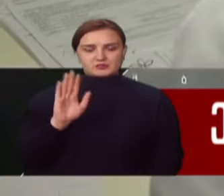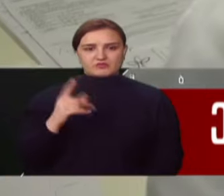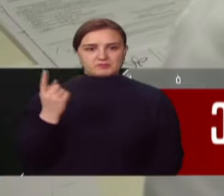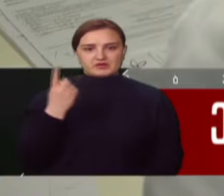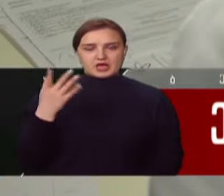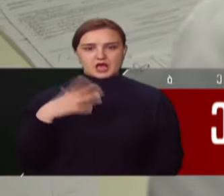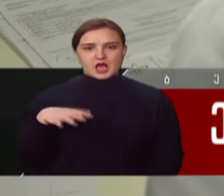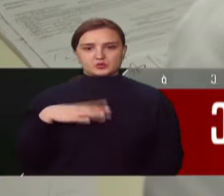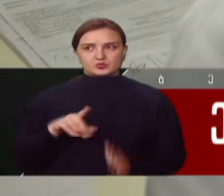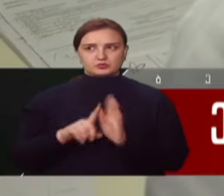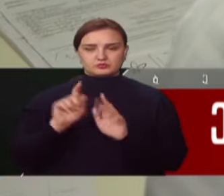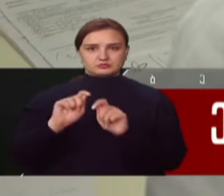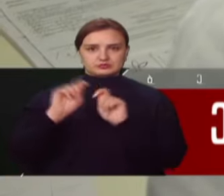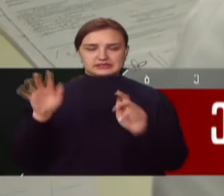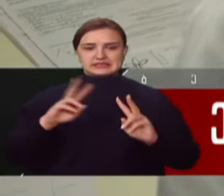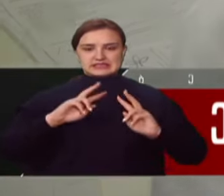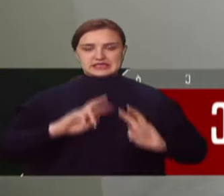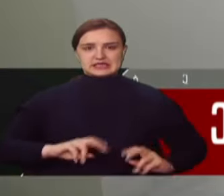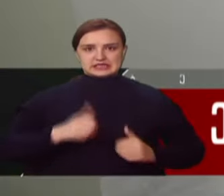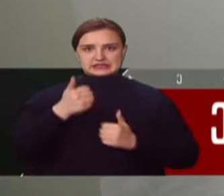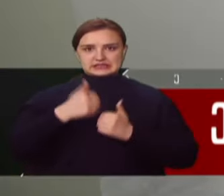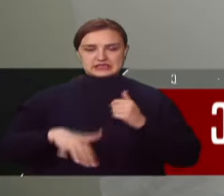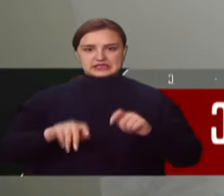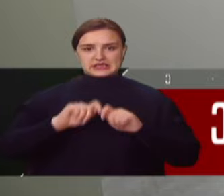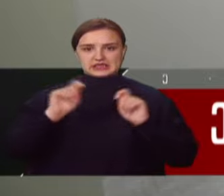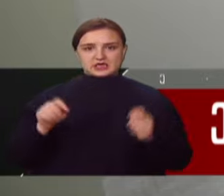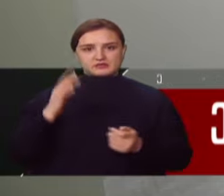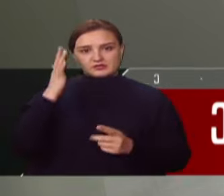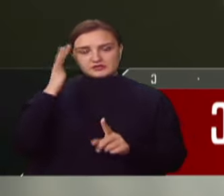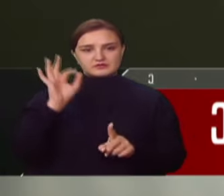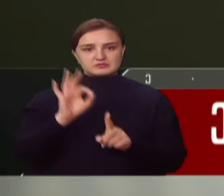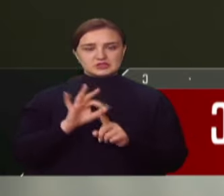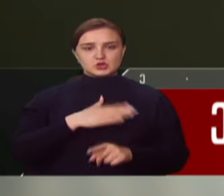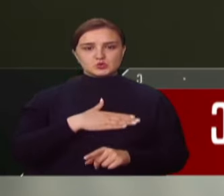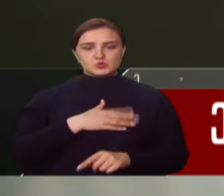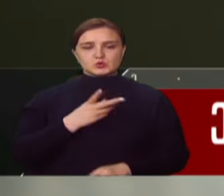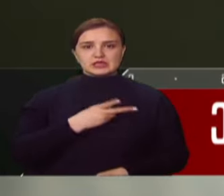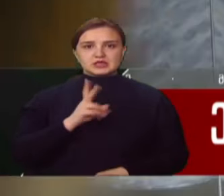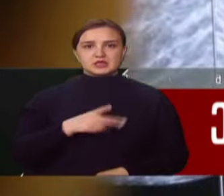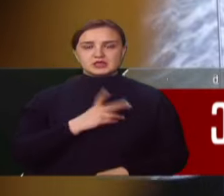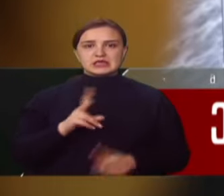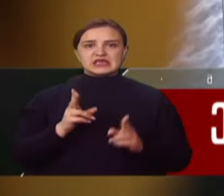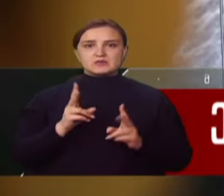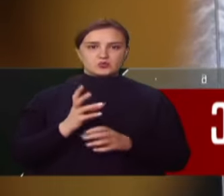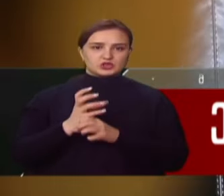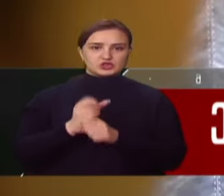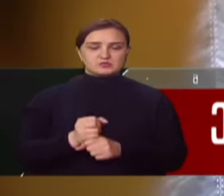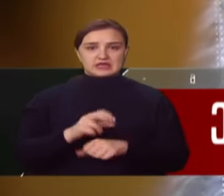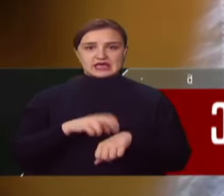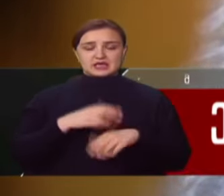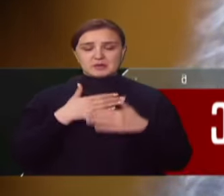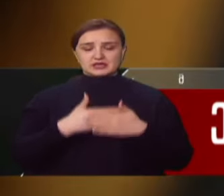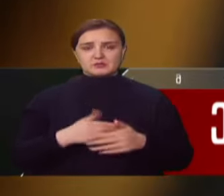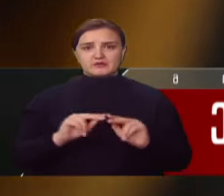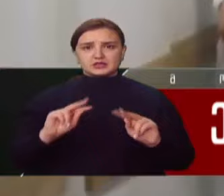ქართული მოდელი დაინერგება და სკრინინგ ცენტრები გაიხსნება. მიზანი ძუძუს კიბოთი გარდაცვალების შემთხვევების შემცირება. ექიმი რადიოლოგი